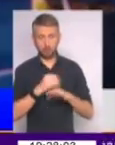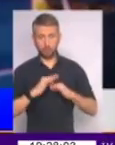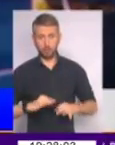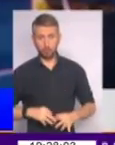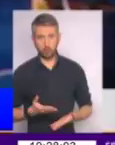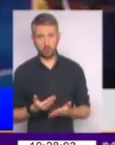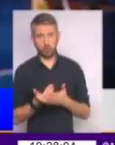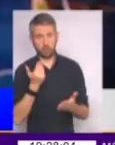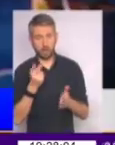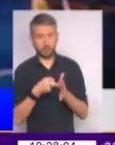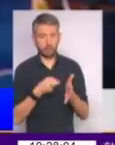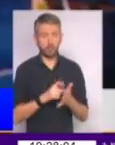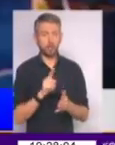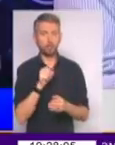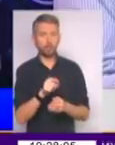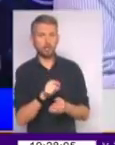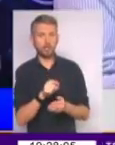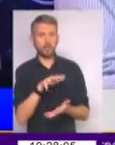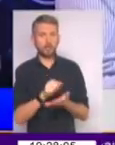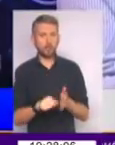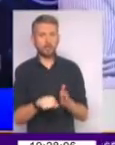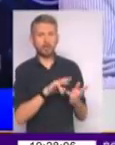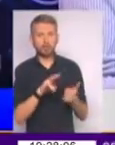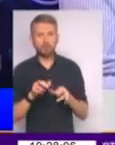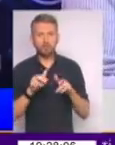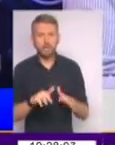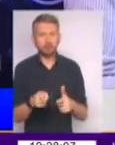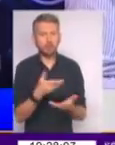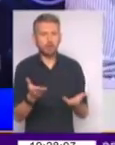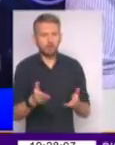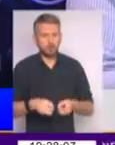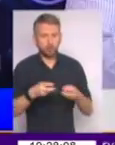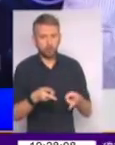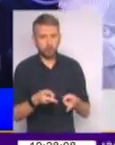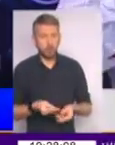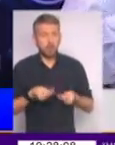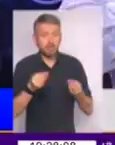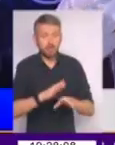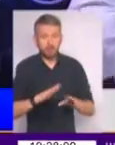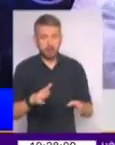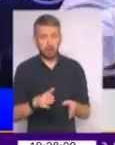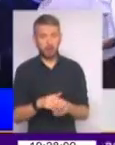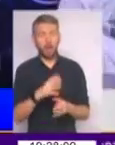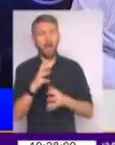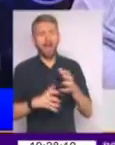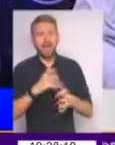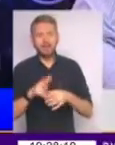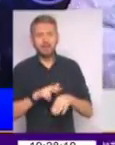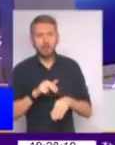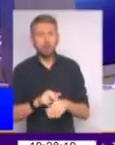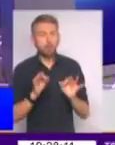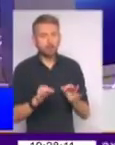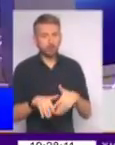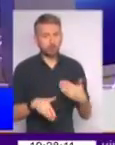слідчих, про те, що вони займаються туристичною діяльністю чи якимось злочином. Ну, просто не пристали. Тобто Інтерпол – це об'єктивна сторона, вже не українські